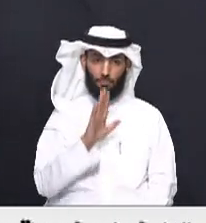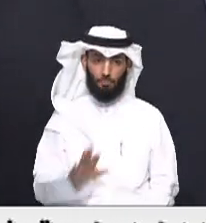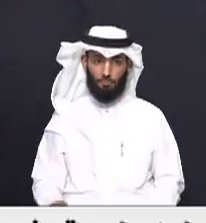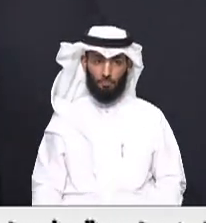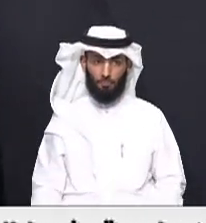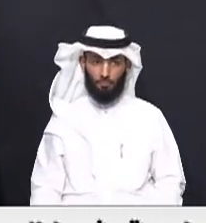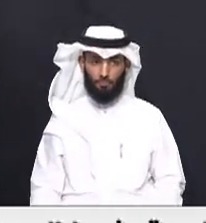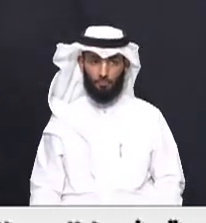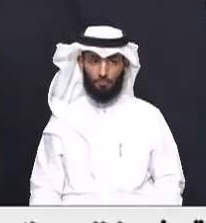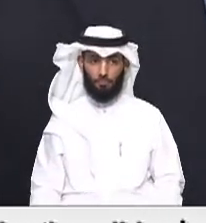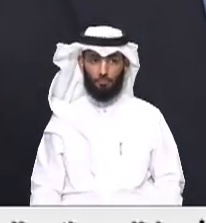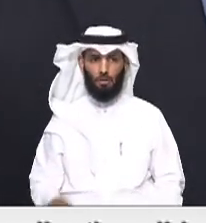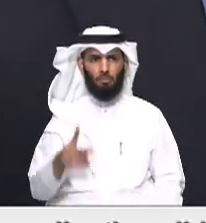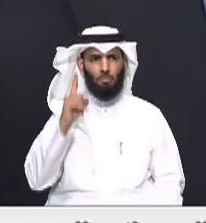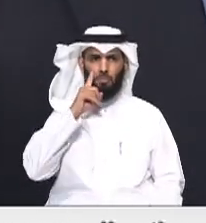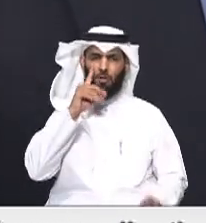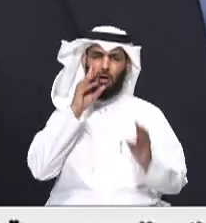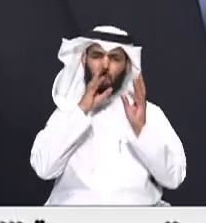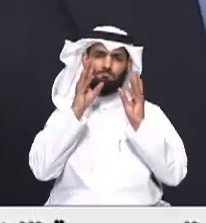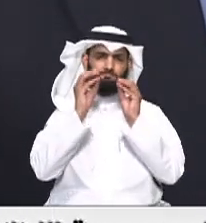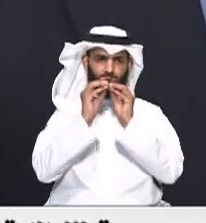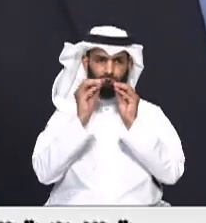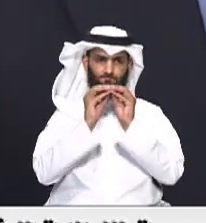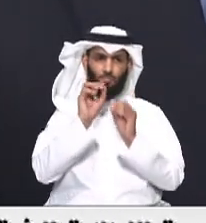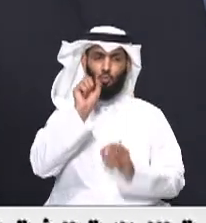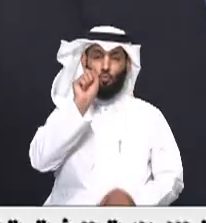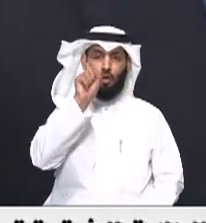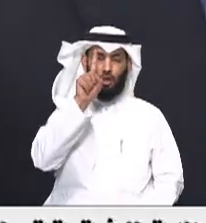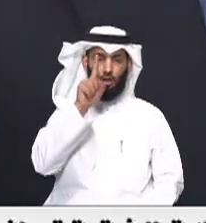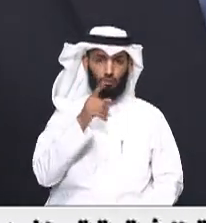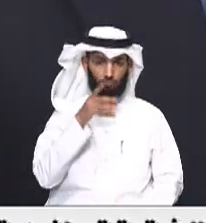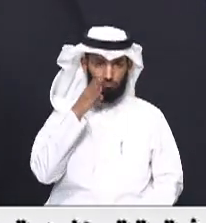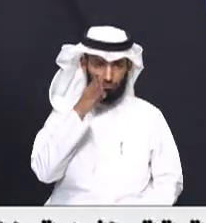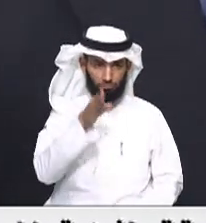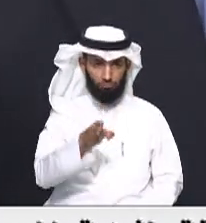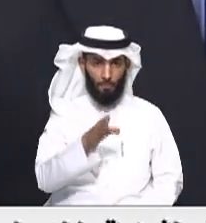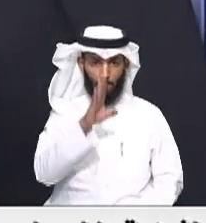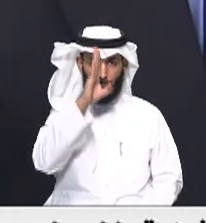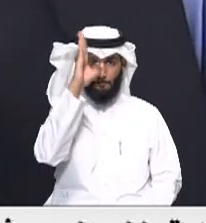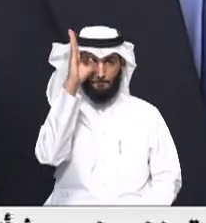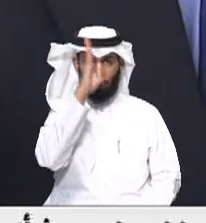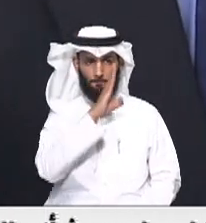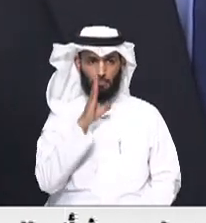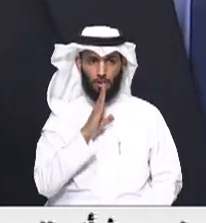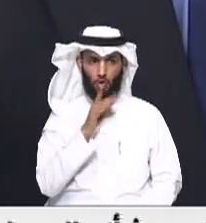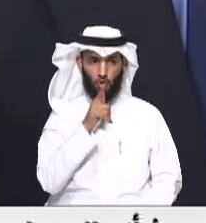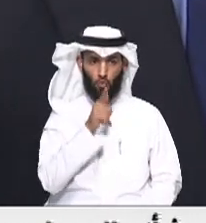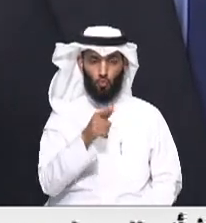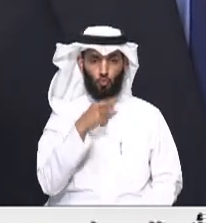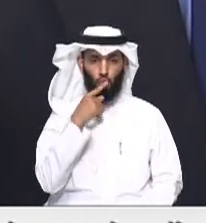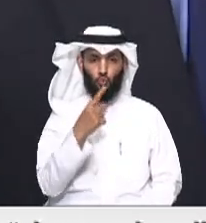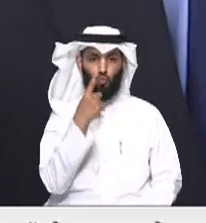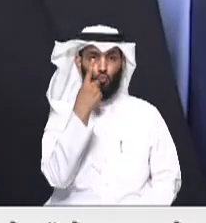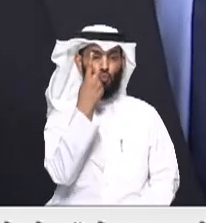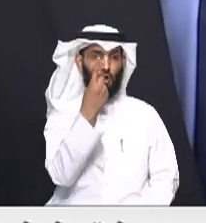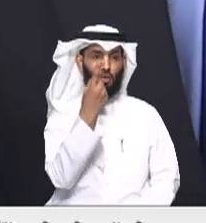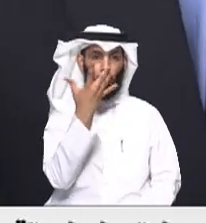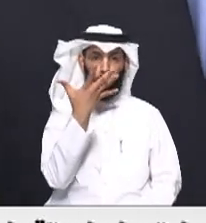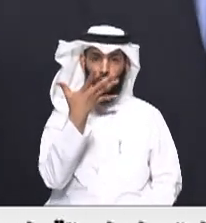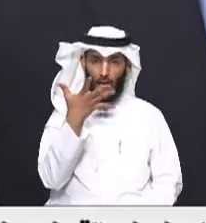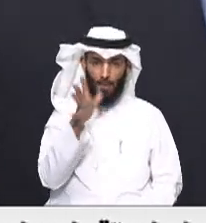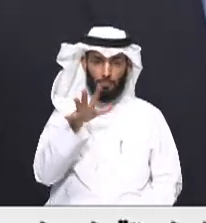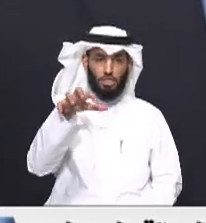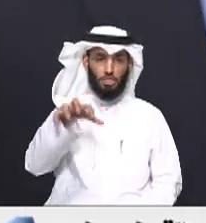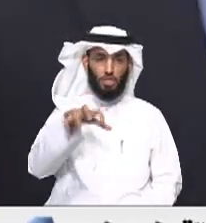فقط، فأصبح عرفا في الأمم المتحدة. تحدث عن العدد، كان 51 دولة في بداية هذه